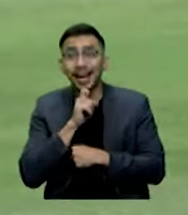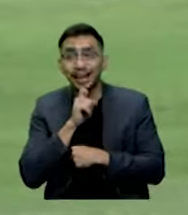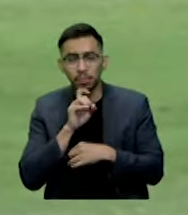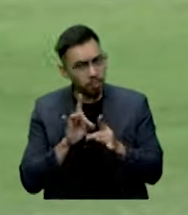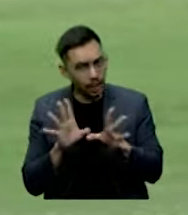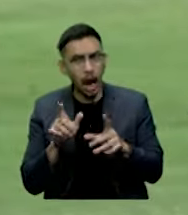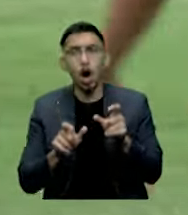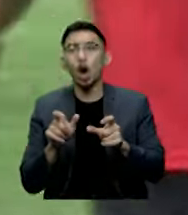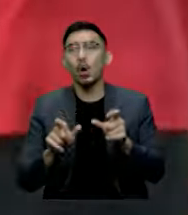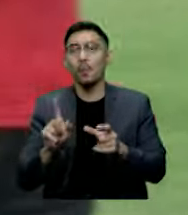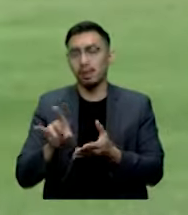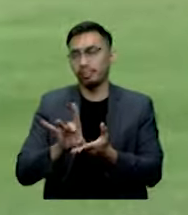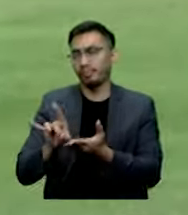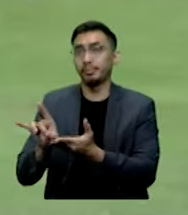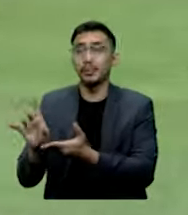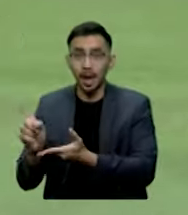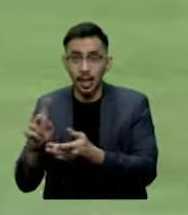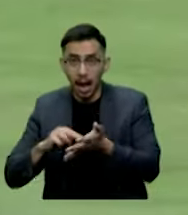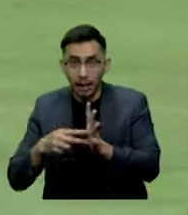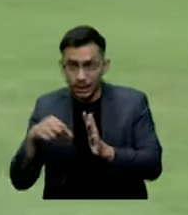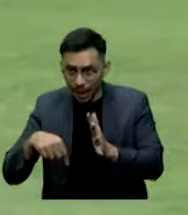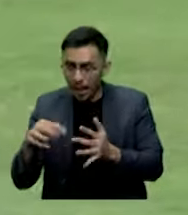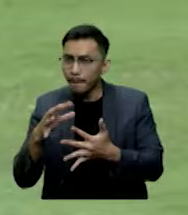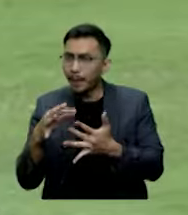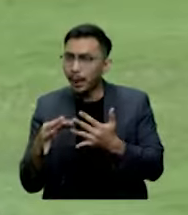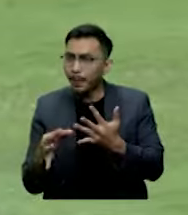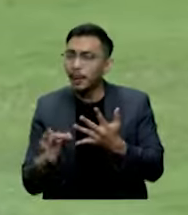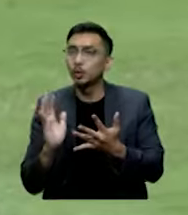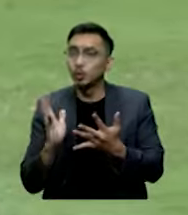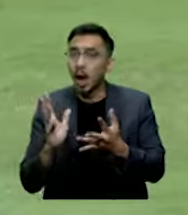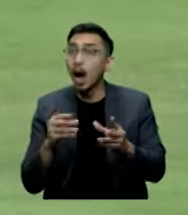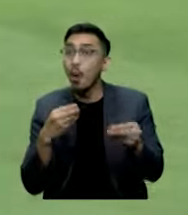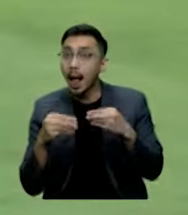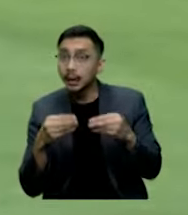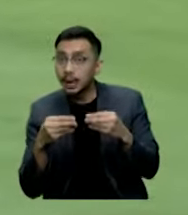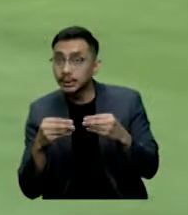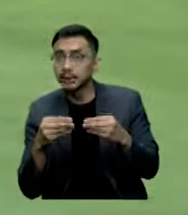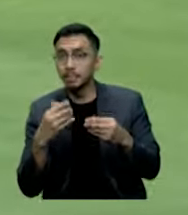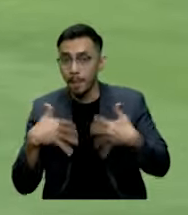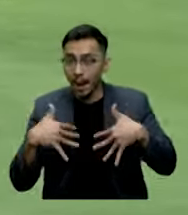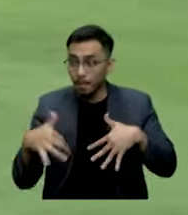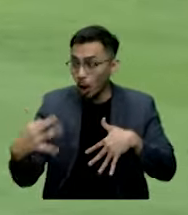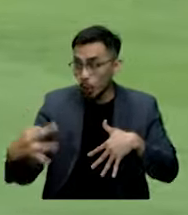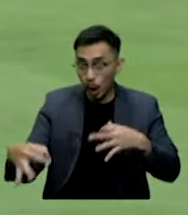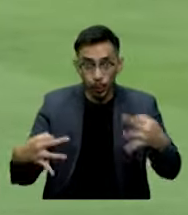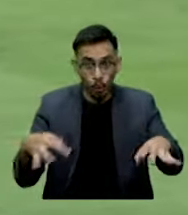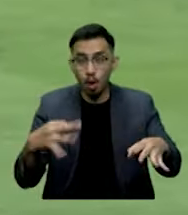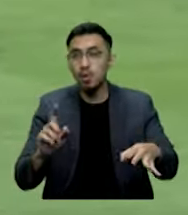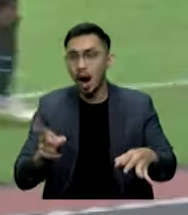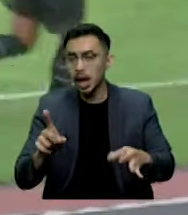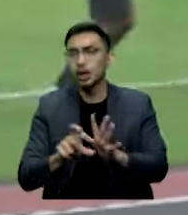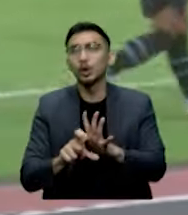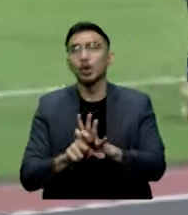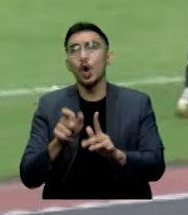Liga 2, Liga 3 dan saya banyak dapat pemain-pemain baru. Contoh tadi ada pemain baru satu center